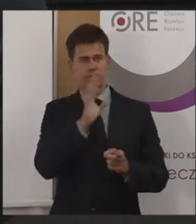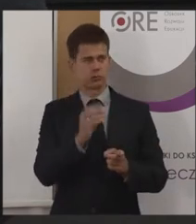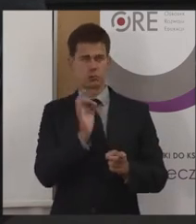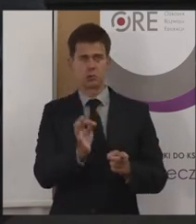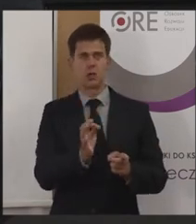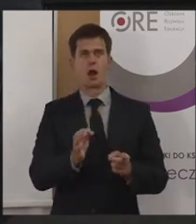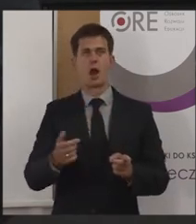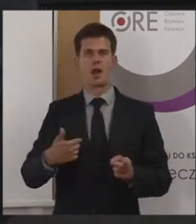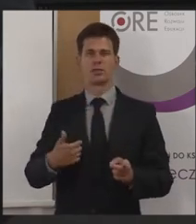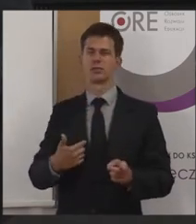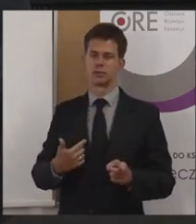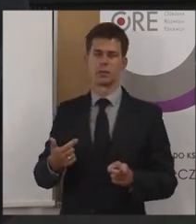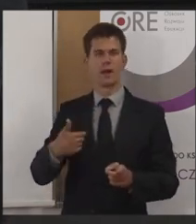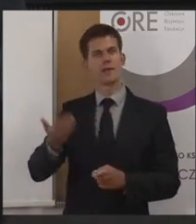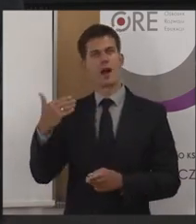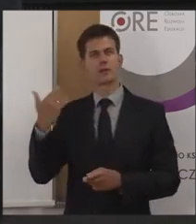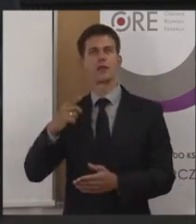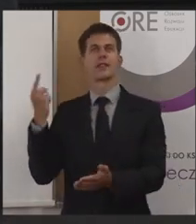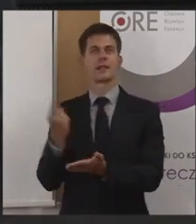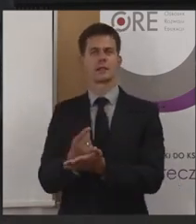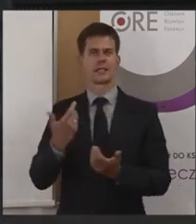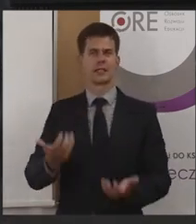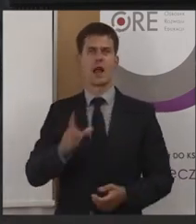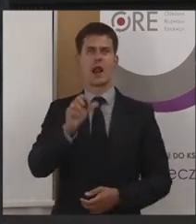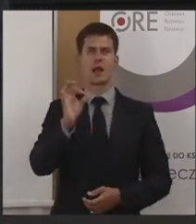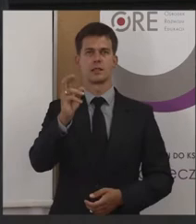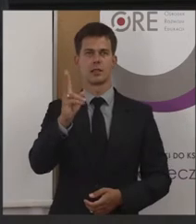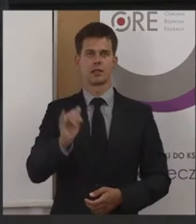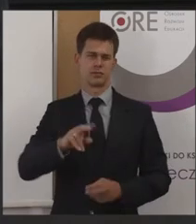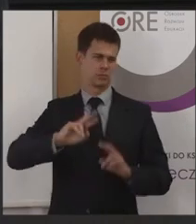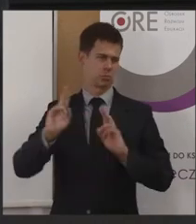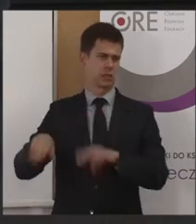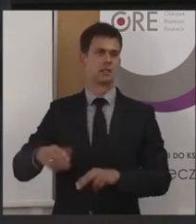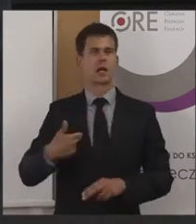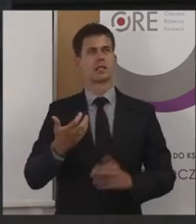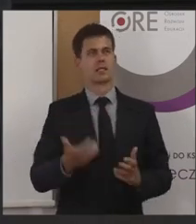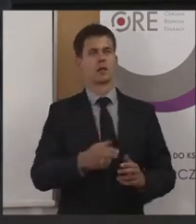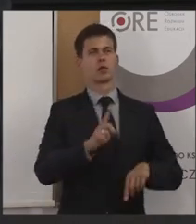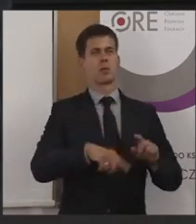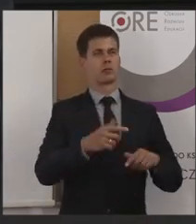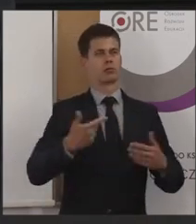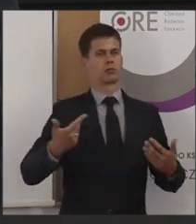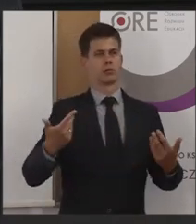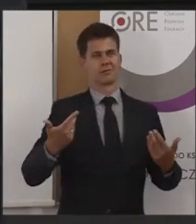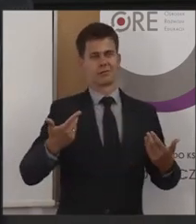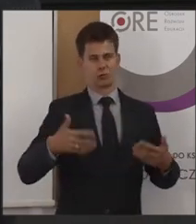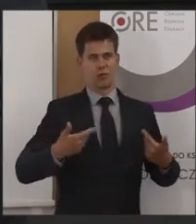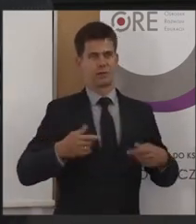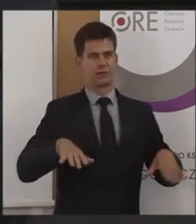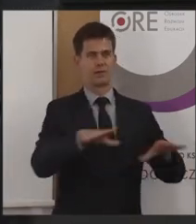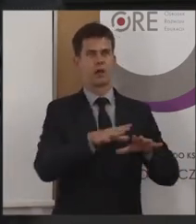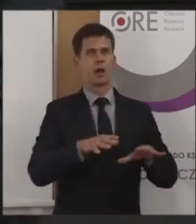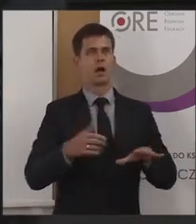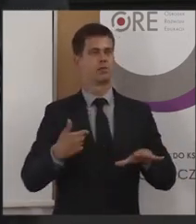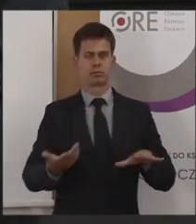ośrodka szkolno-wychowawczego była bardzo dobrą decyzją. Nie mówię, że wszyscy tak mają robić. Nie mówię, że ośrodki są złe,